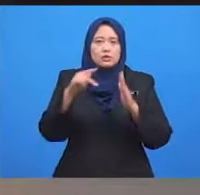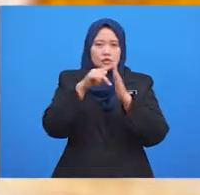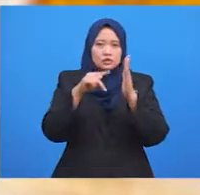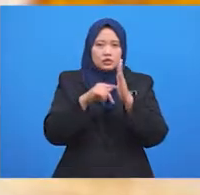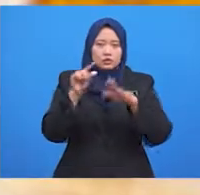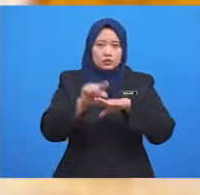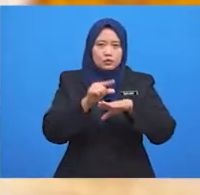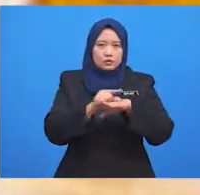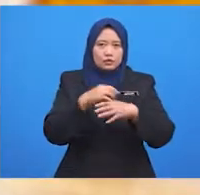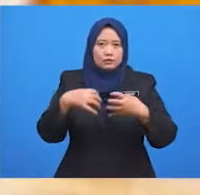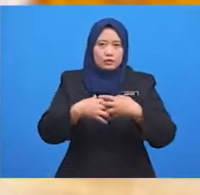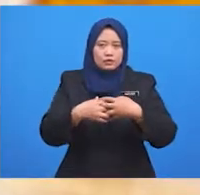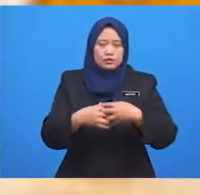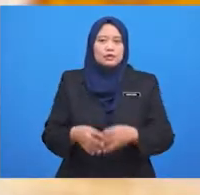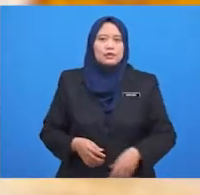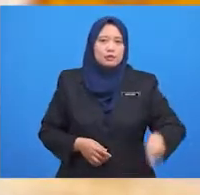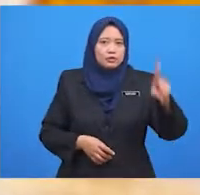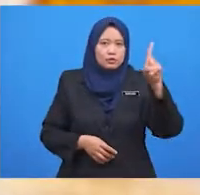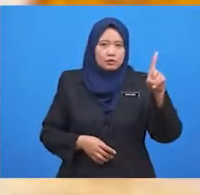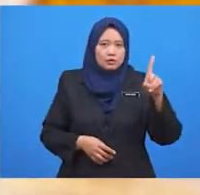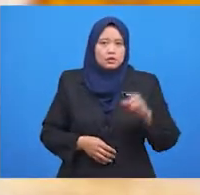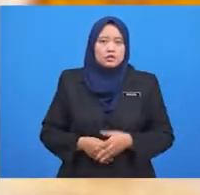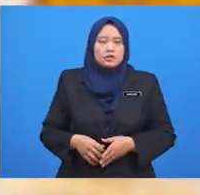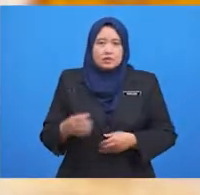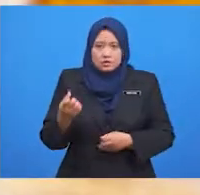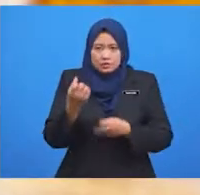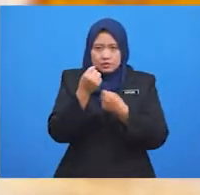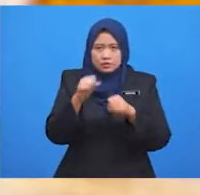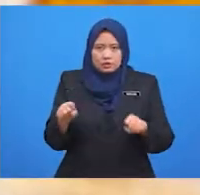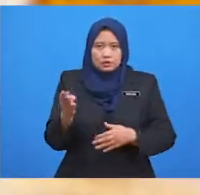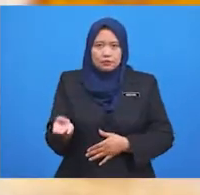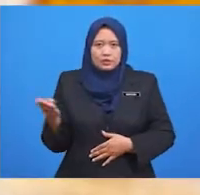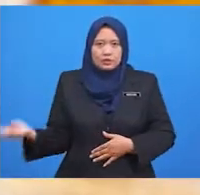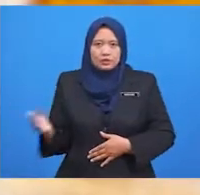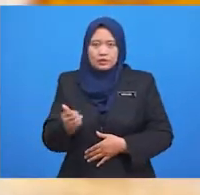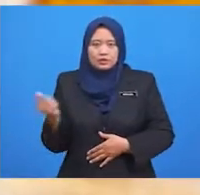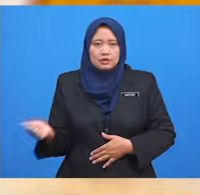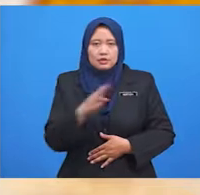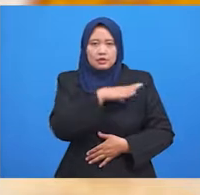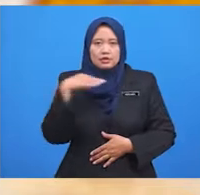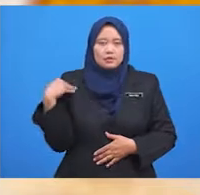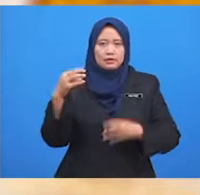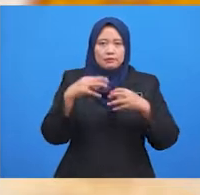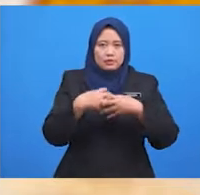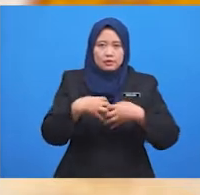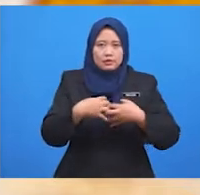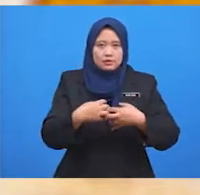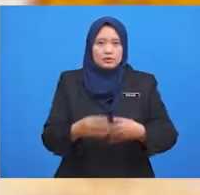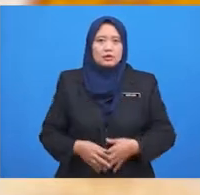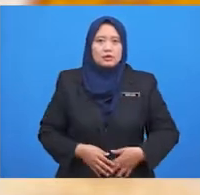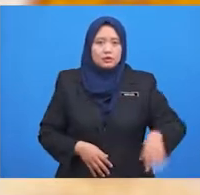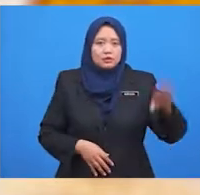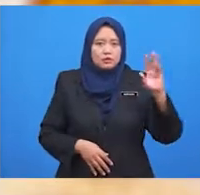mesin. 1. Sediakan bahan, alatan dan mesin. 2.